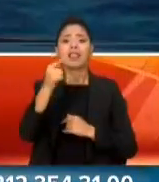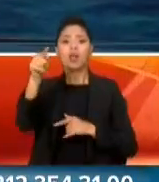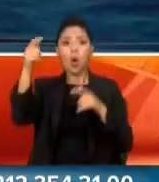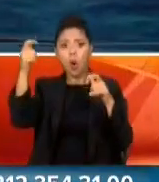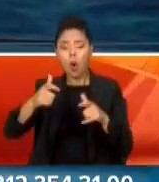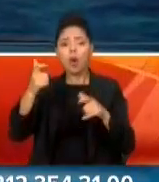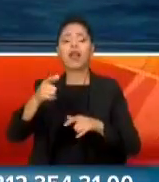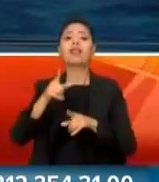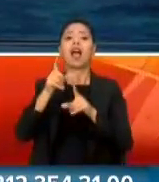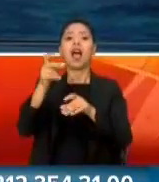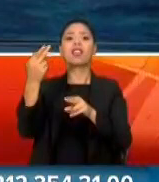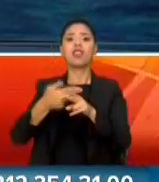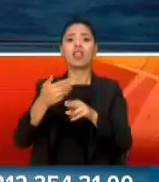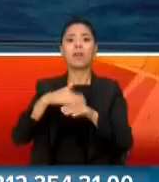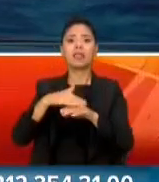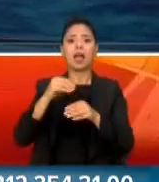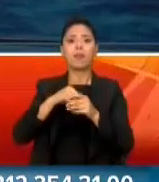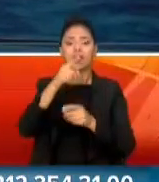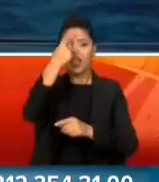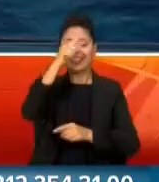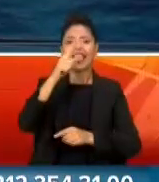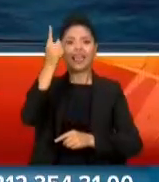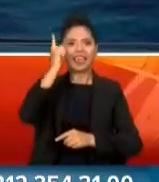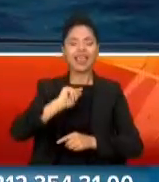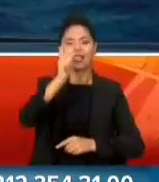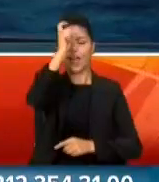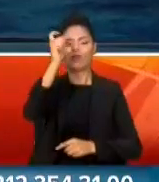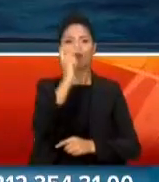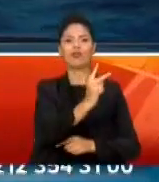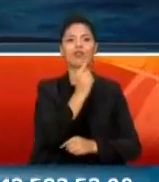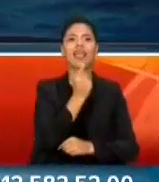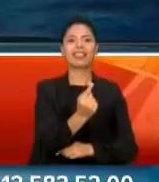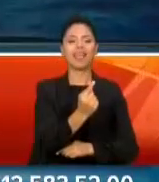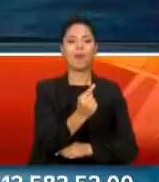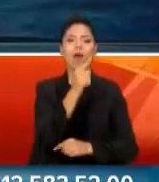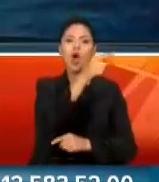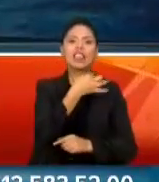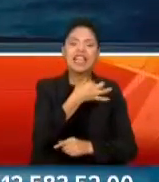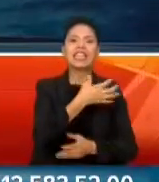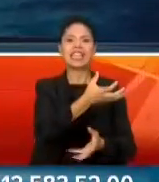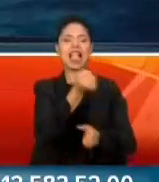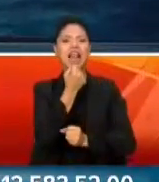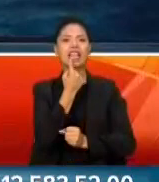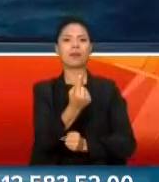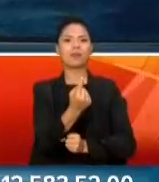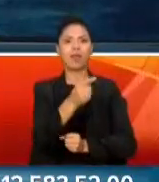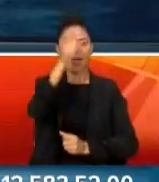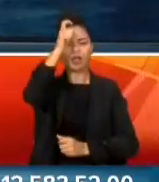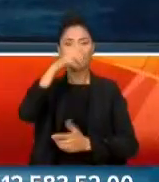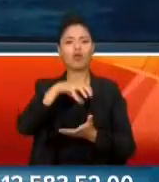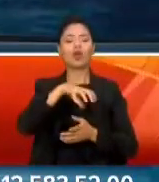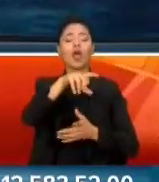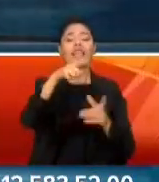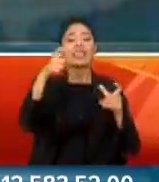alanda atış talimi yapmak için tek yetki Türkiye'de. Ondan izin alırım. Bu bölge Türk kıta sahanına